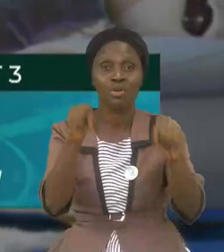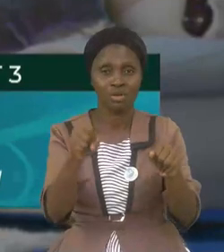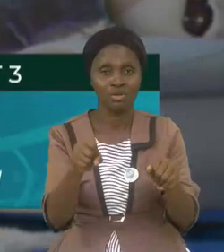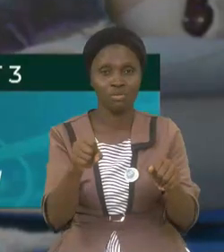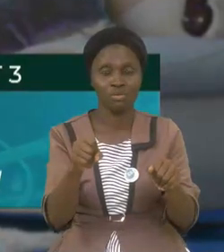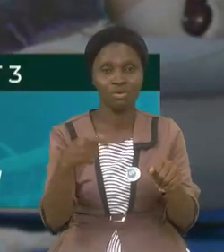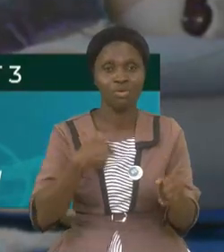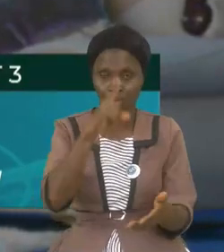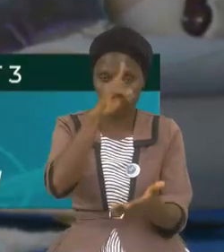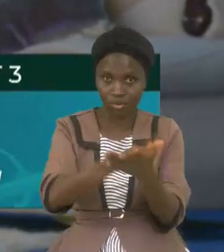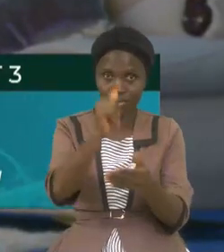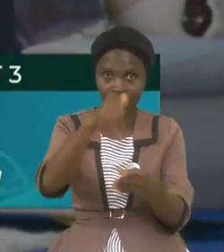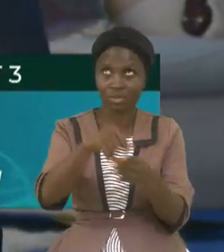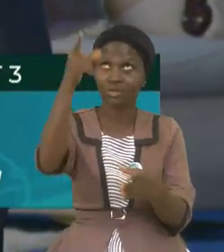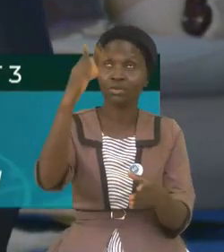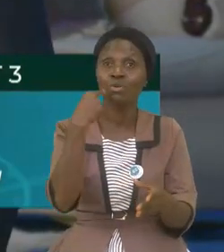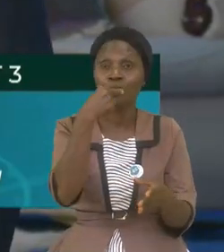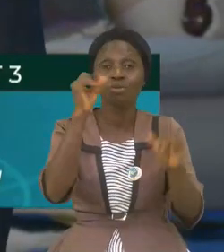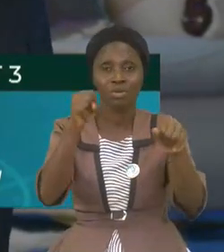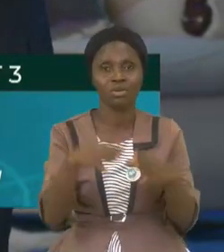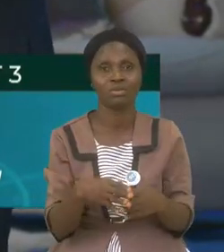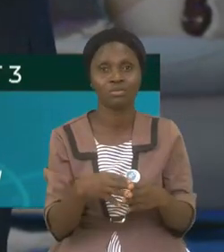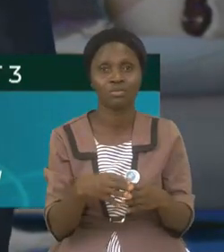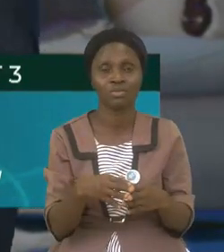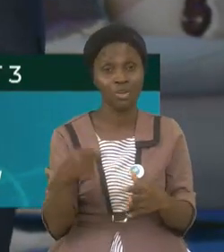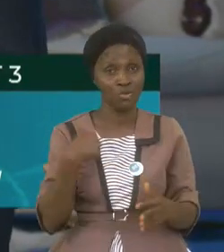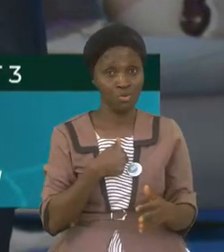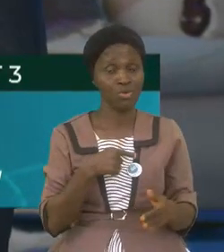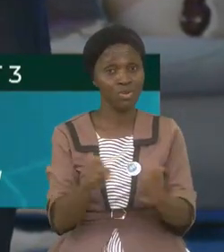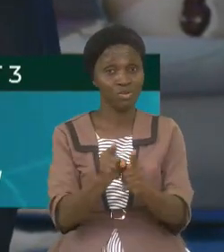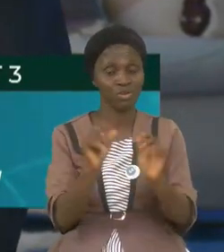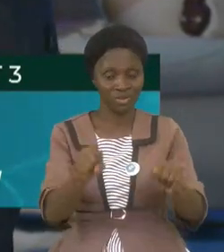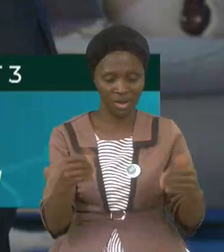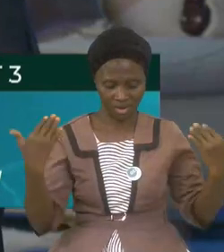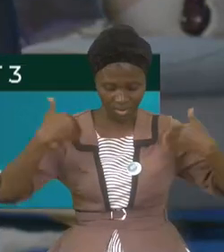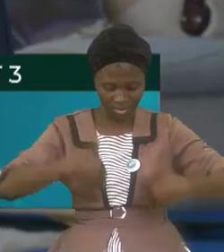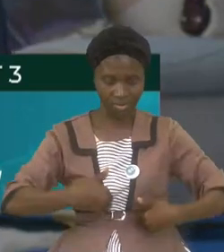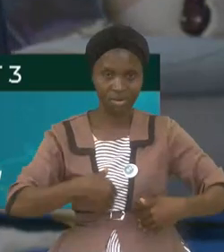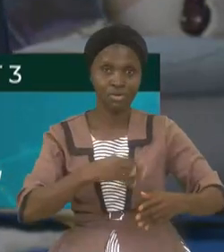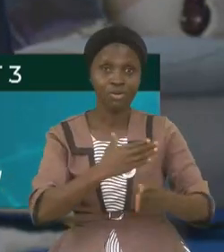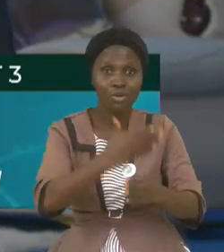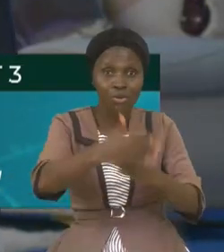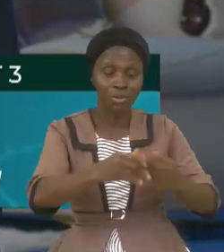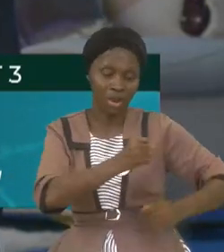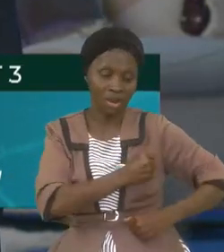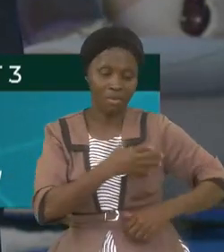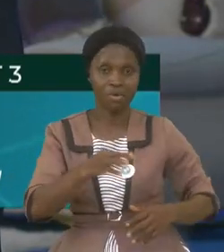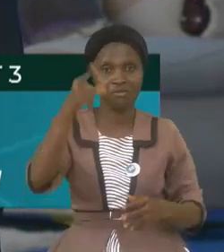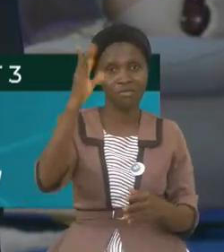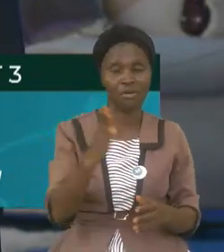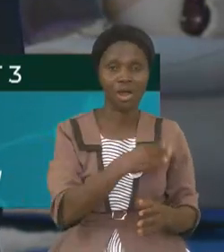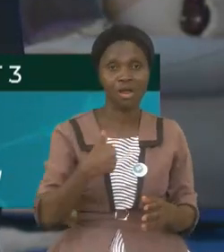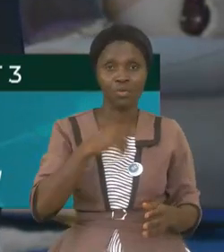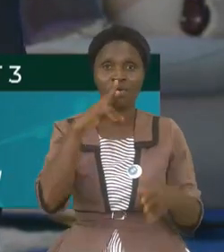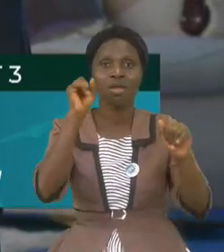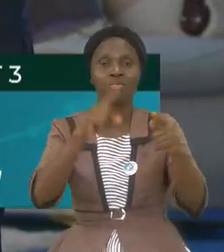le Dieu qui est capable, nous servons le Dieu qui est capable, nous avons confiance en Dieu qui est capable, nous pouvons